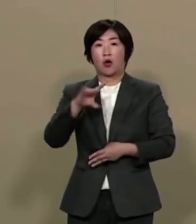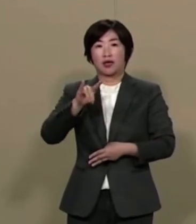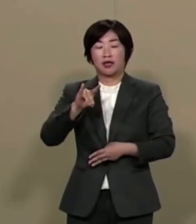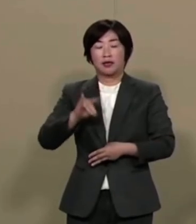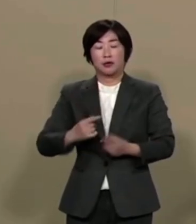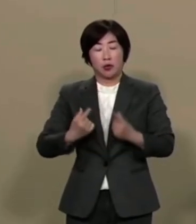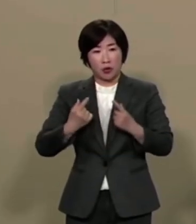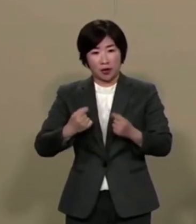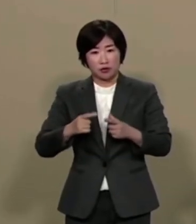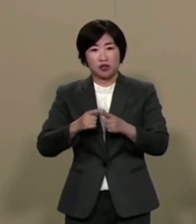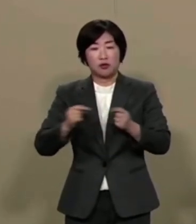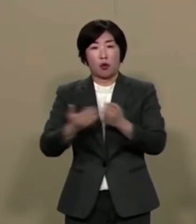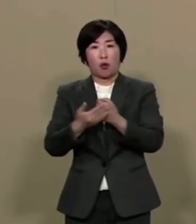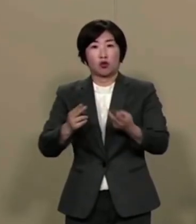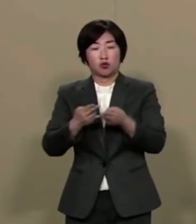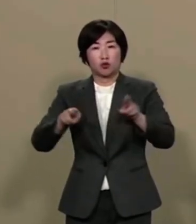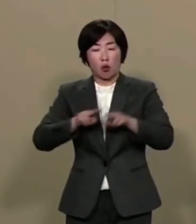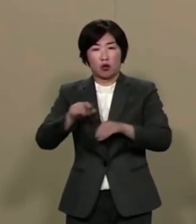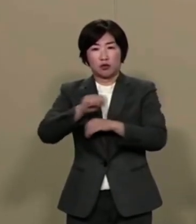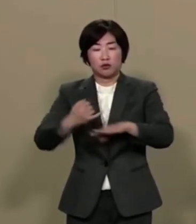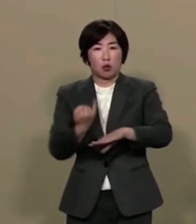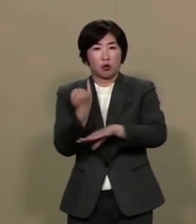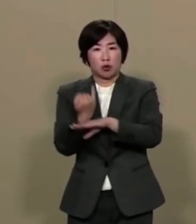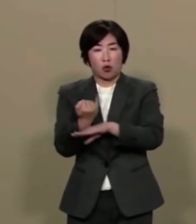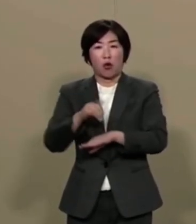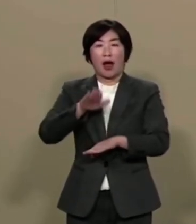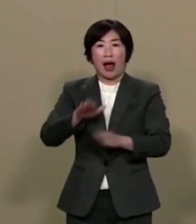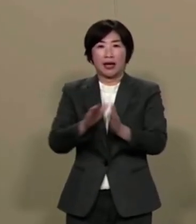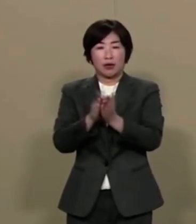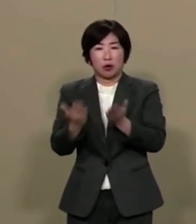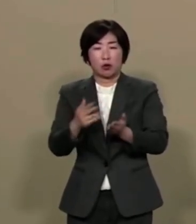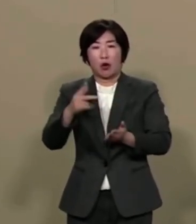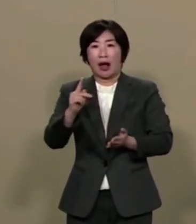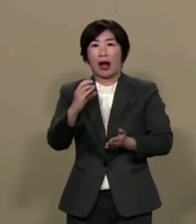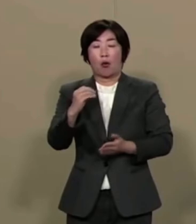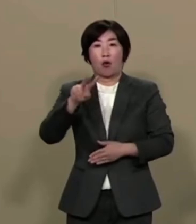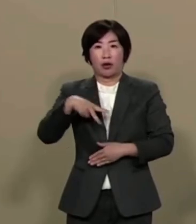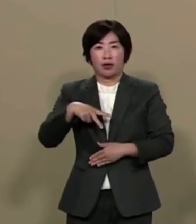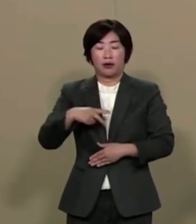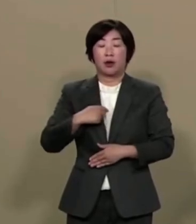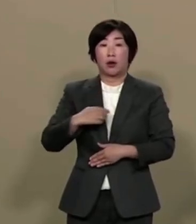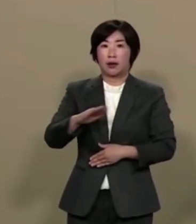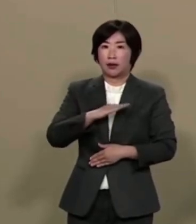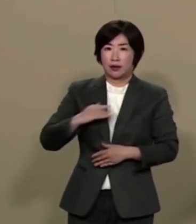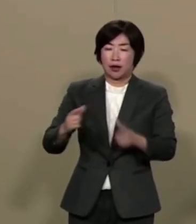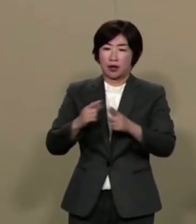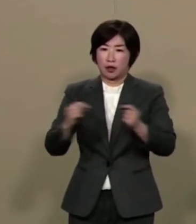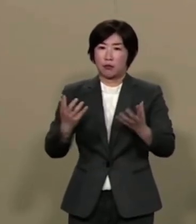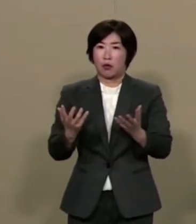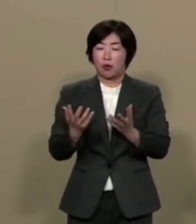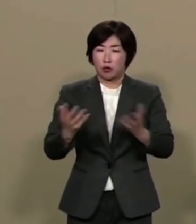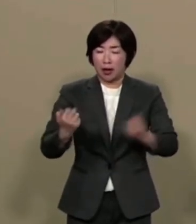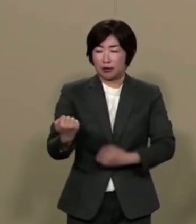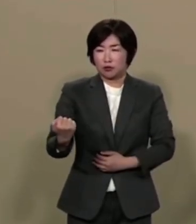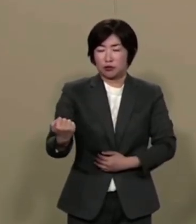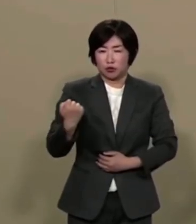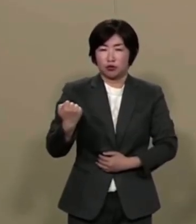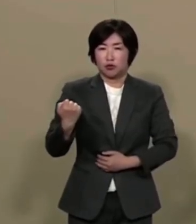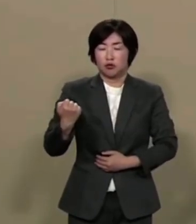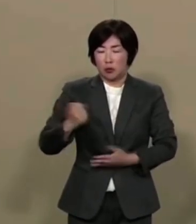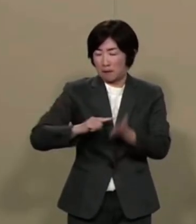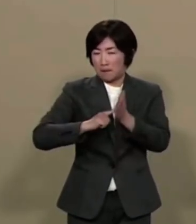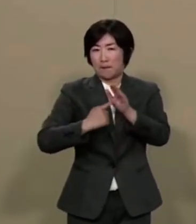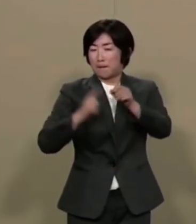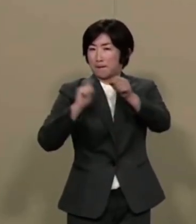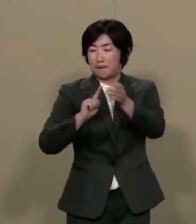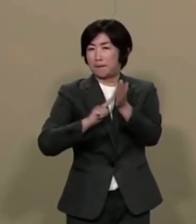同じく日本保守党の事務総長有本香です私たちは日本を豊かに強くこれを旗頭に